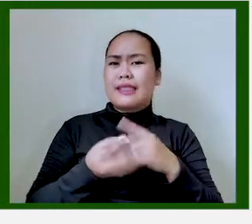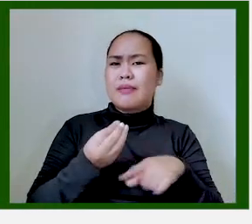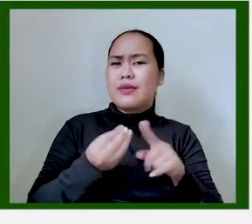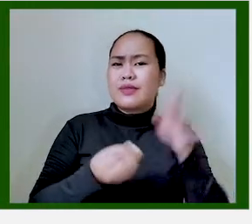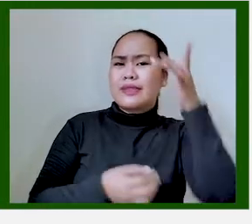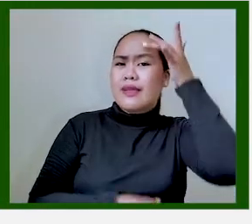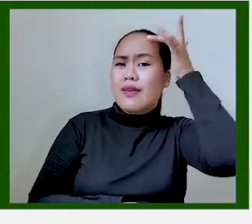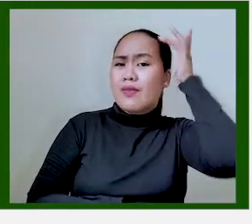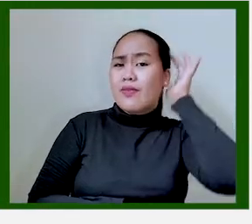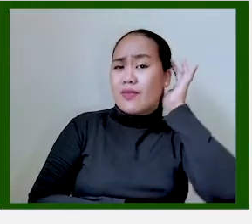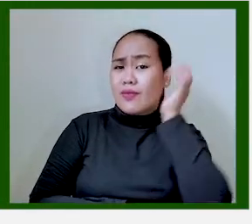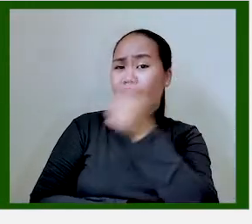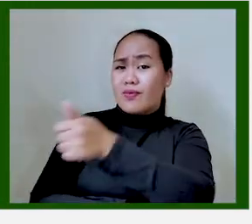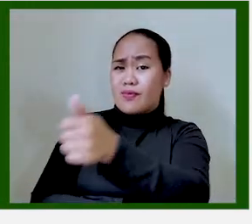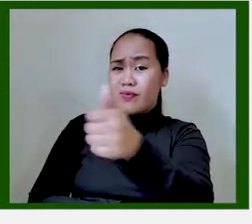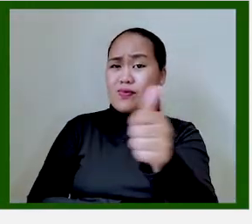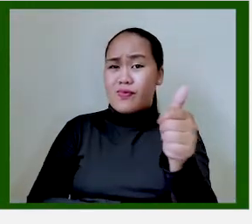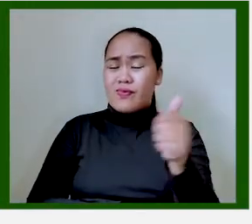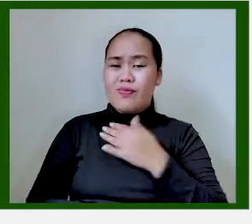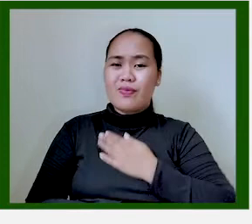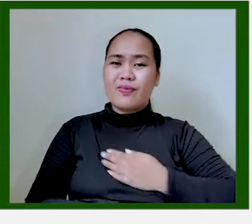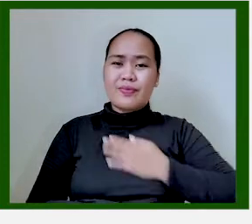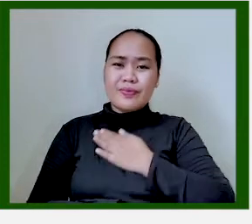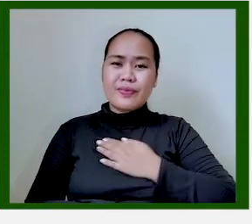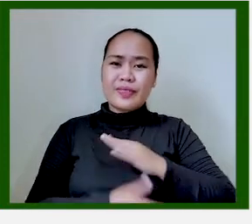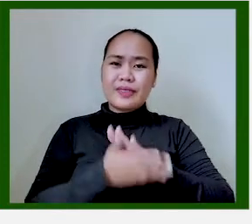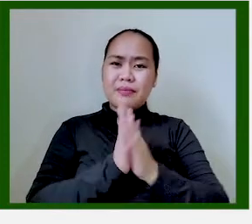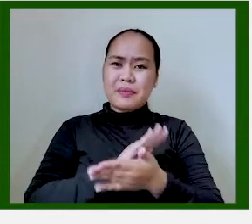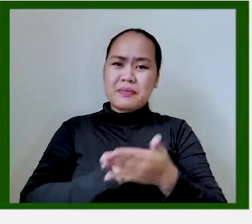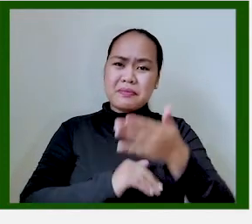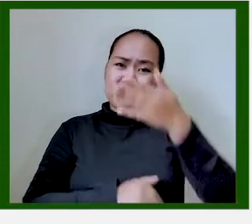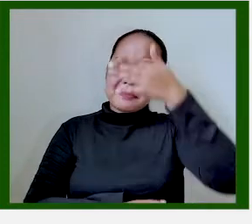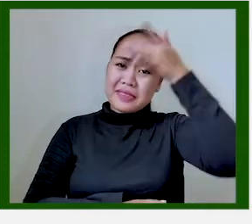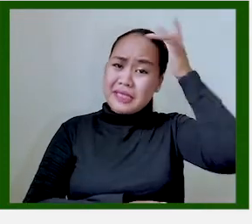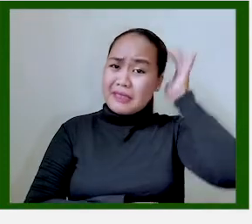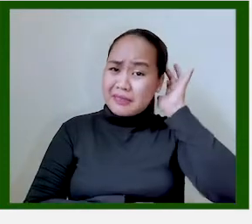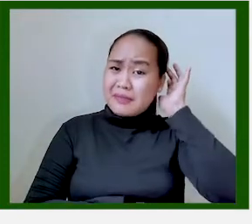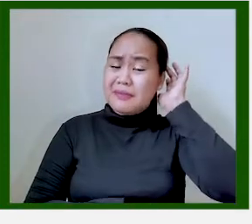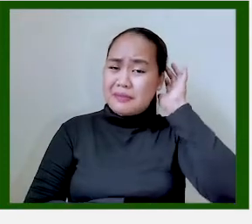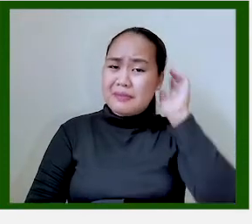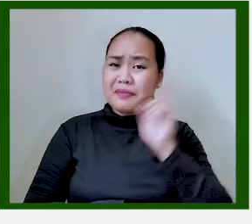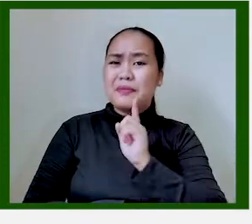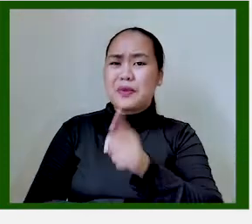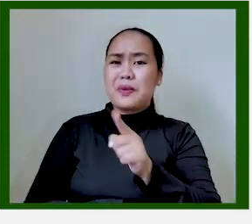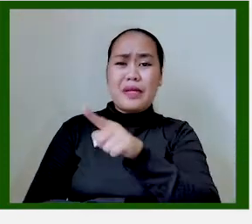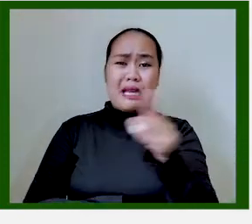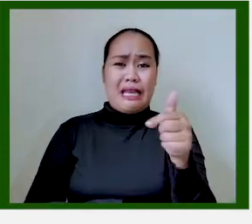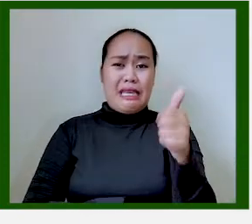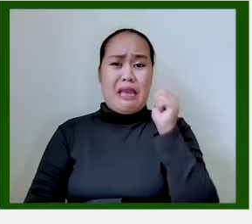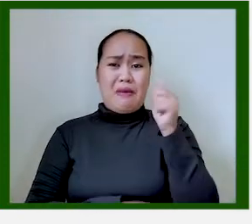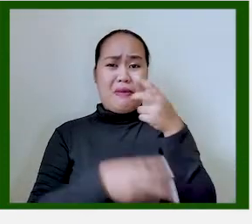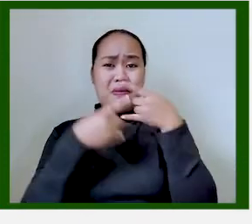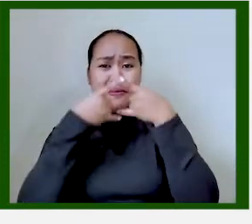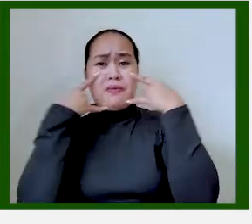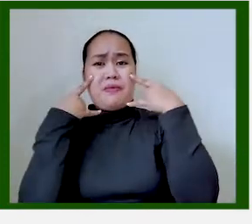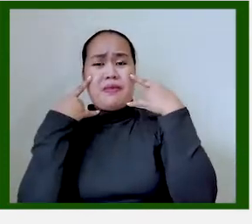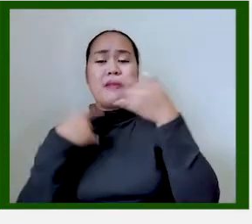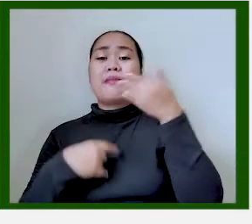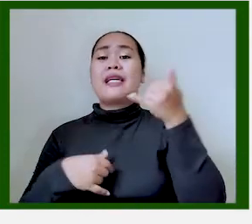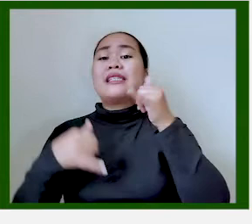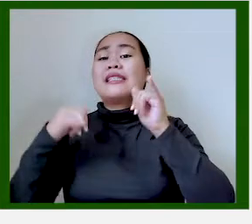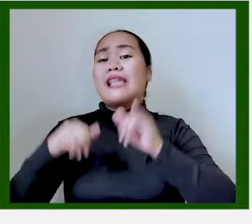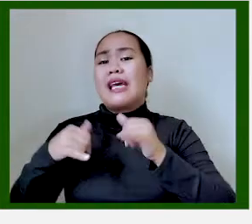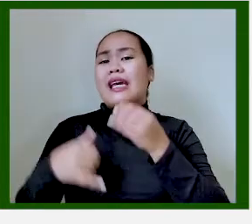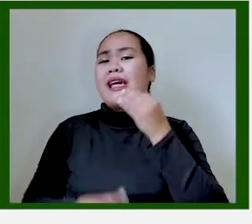Maging sensitive naman po tayo sa mga sumusunod, 'di ba? Kung ayaw mo mag-face mask, huwag ka na lang lumabas ng bahay. 'Di ba? Sakit pa kayo sa